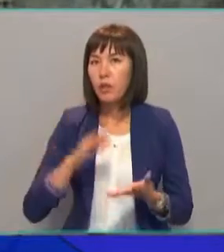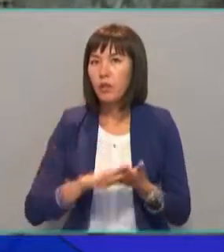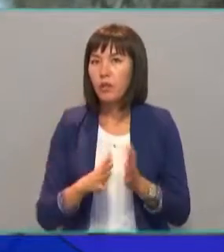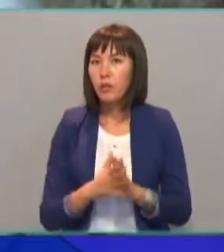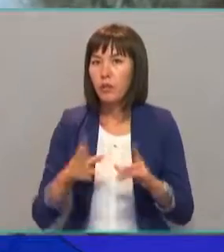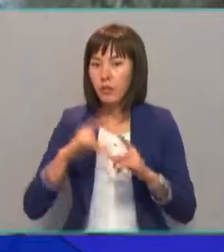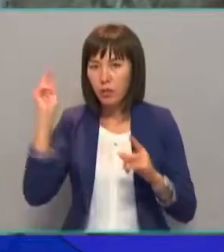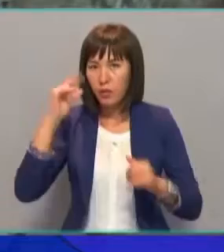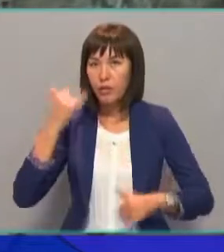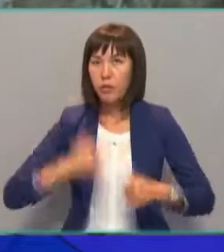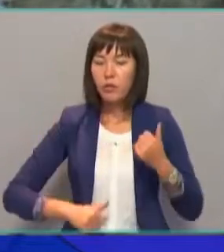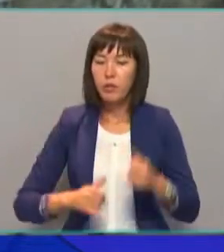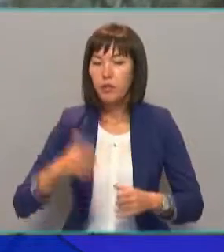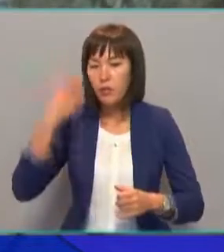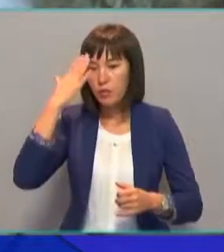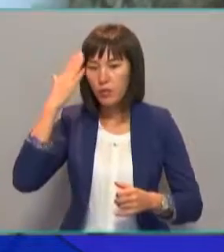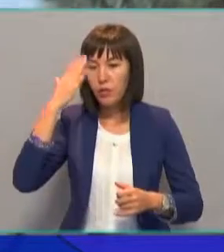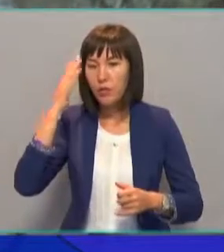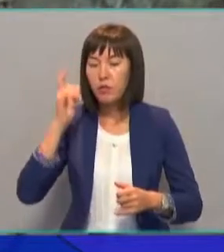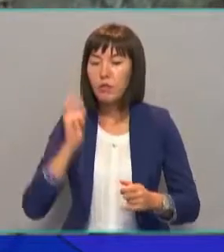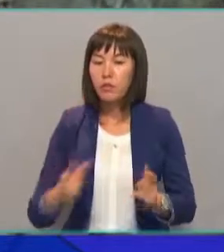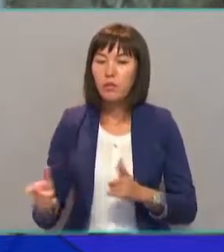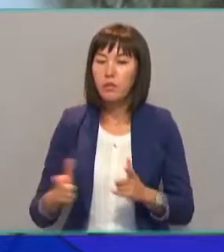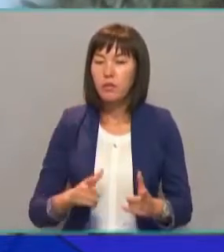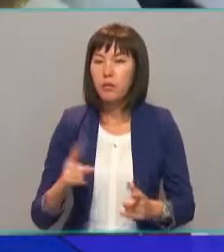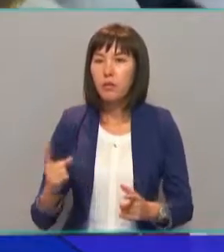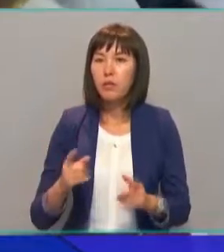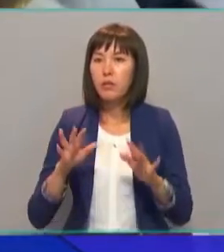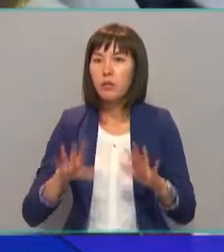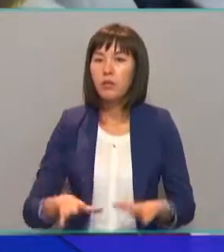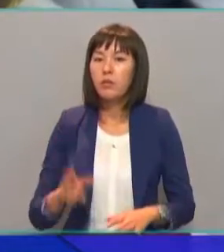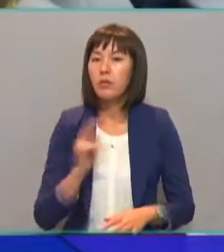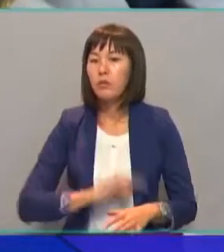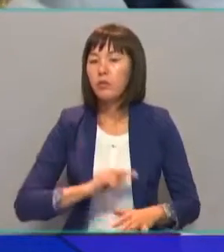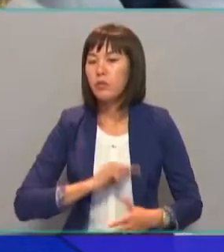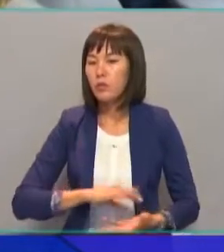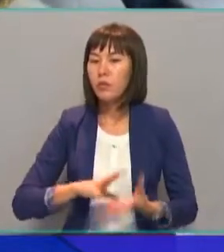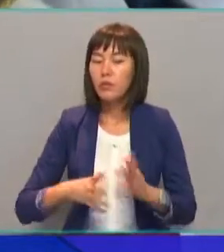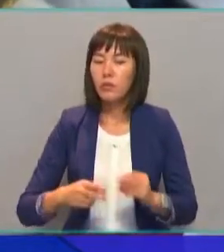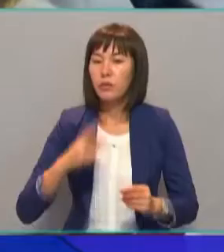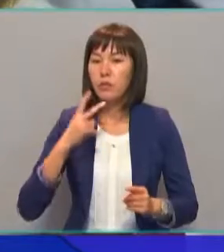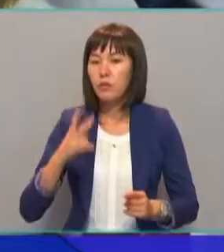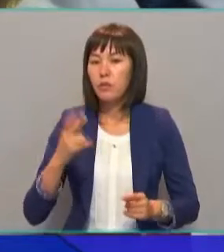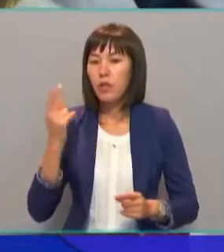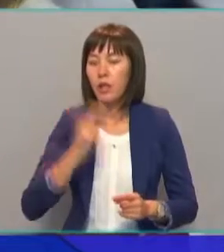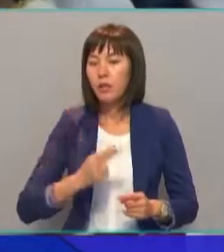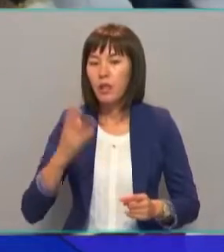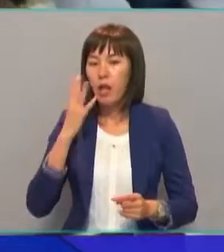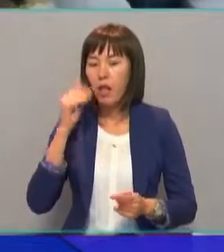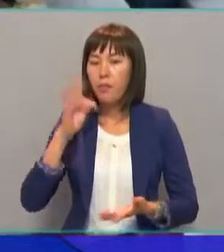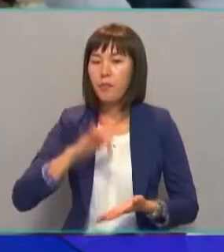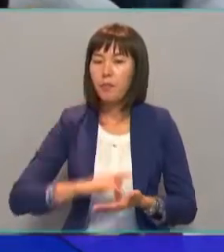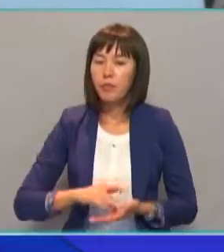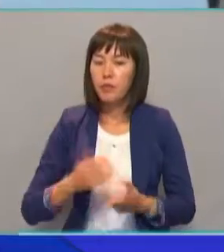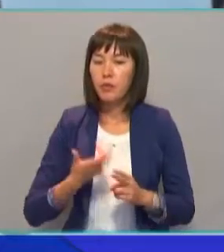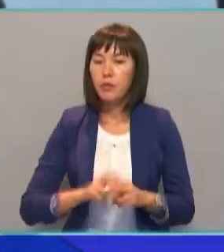себебі мектеп мұғалімдері дарынды талант иелерін дайындауда көш бастап тұр. Тынымсыз еңбектерінің жемісін көріп, Нұр-Сұлтан және Алматы